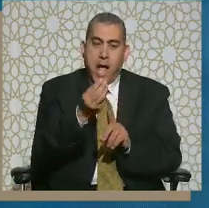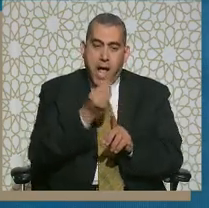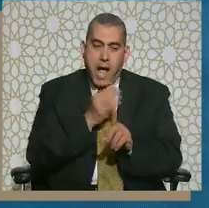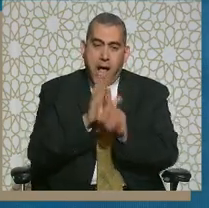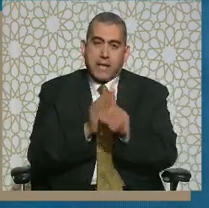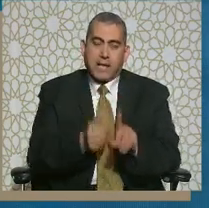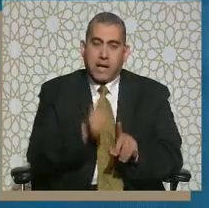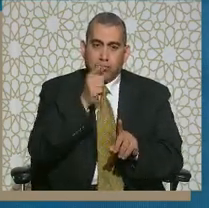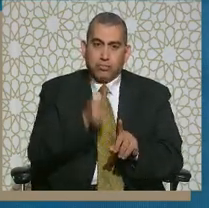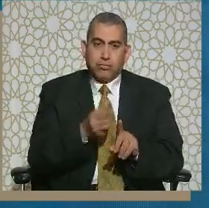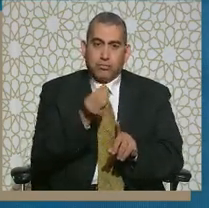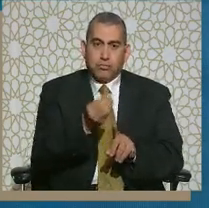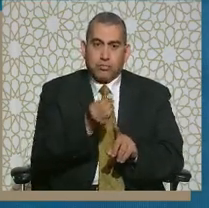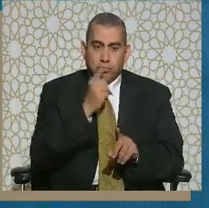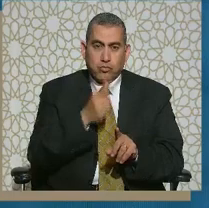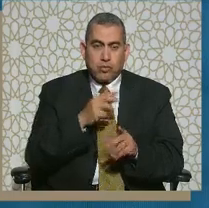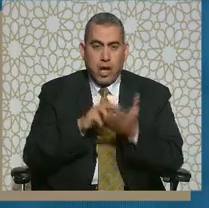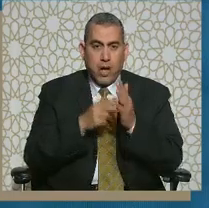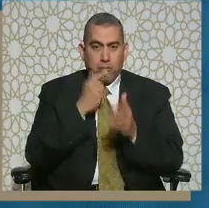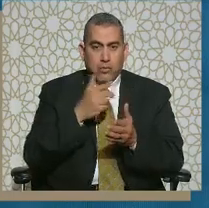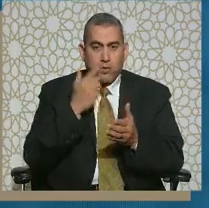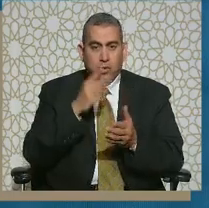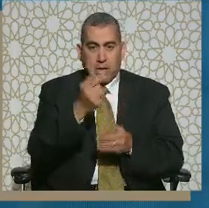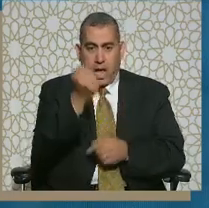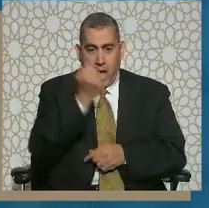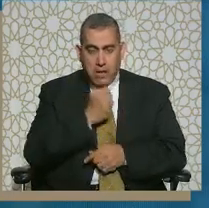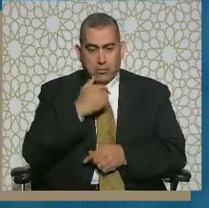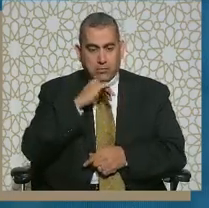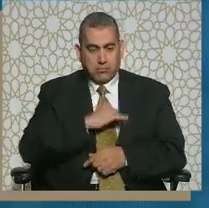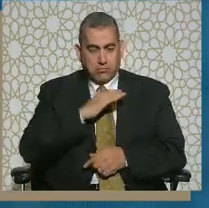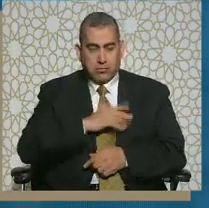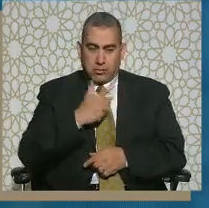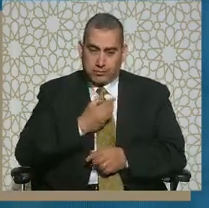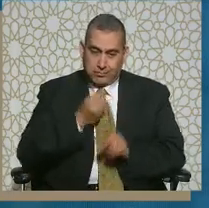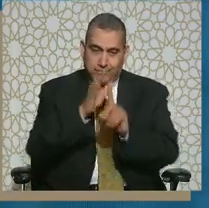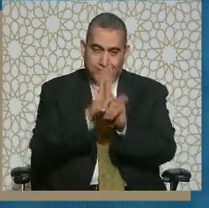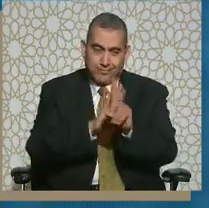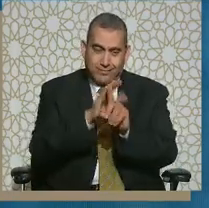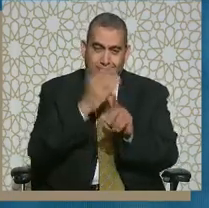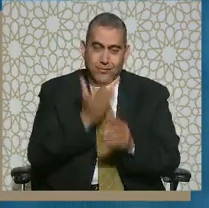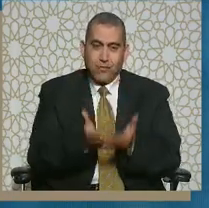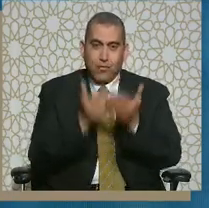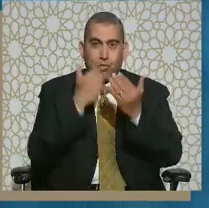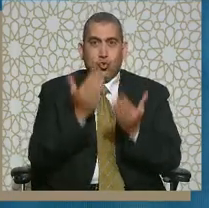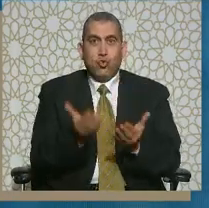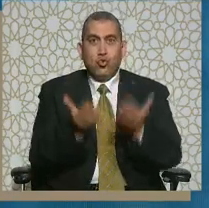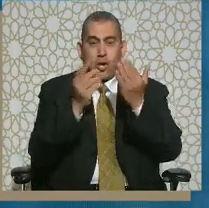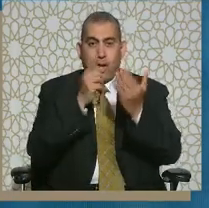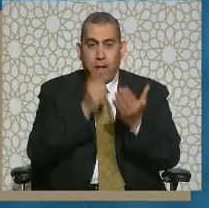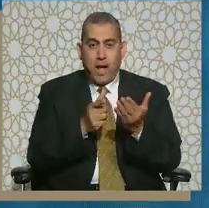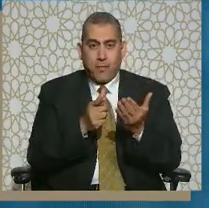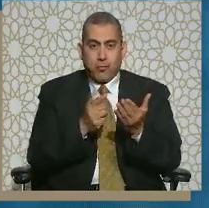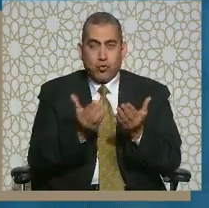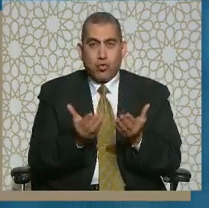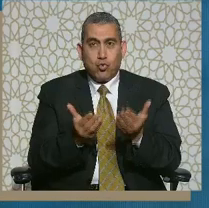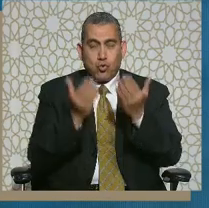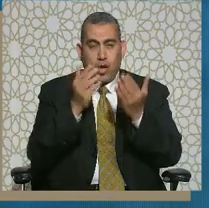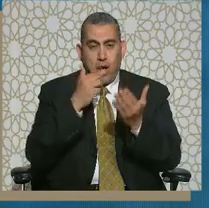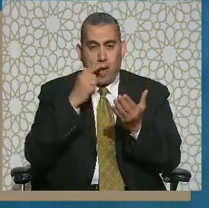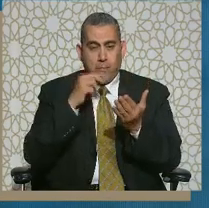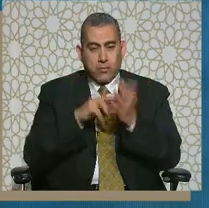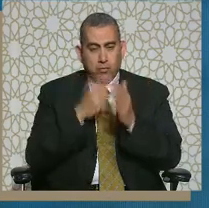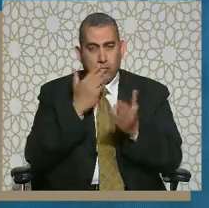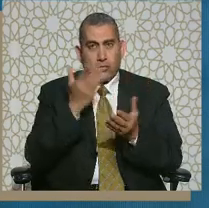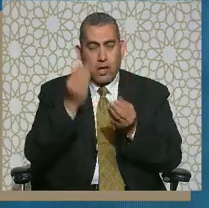لو بتعمل كده ما تفضليش انت تشيلي الكلام ده في قلبك وحتى لو بتعمل كده دعاء عشان دعاء دعاء ظام مش هيبقى